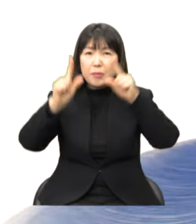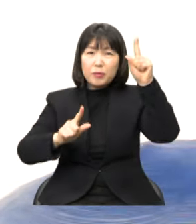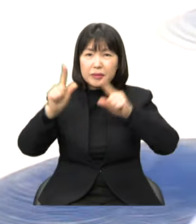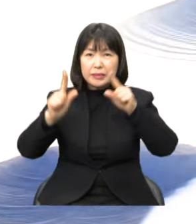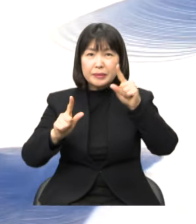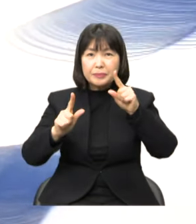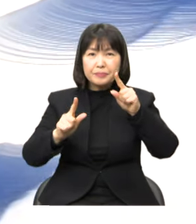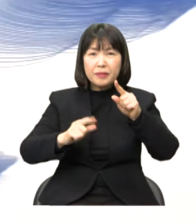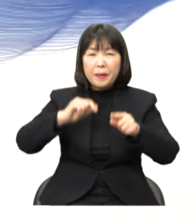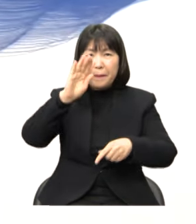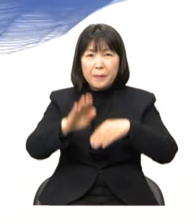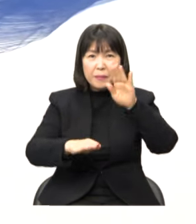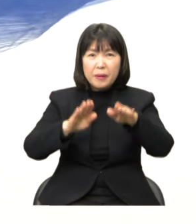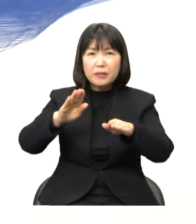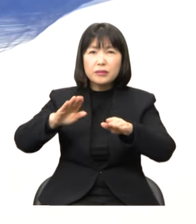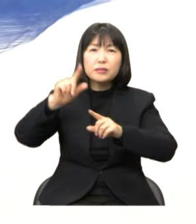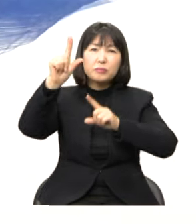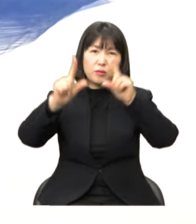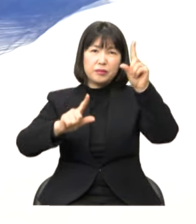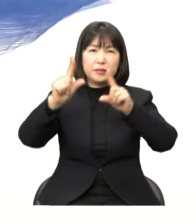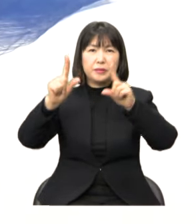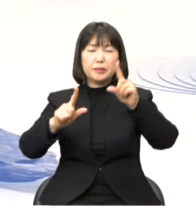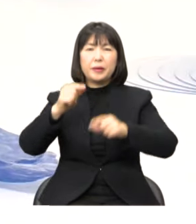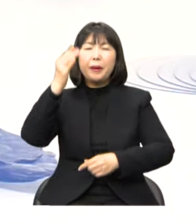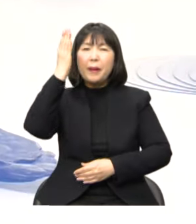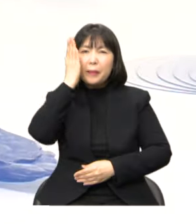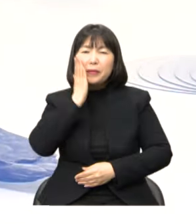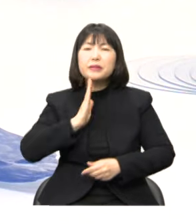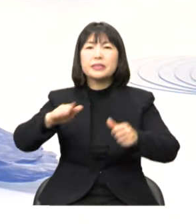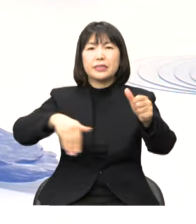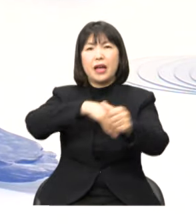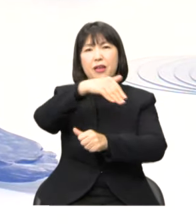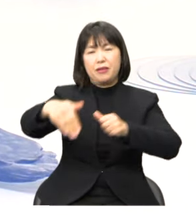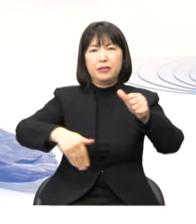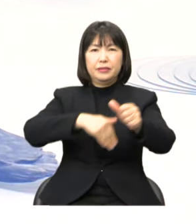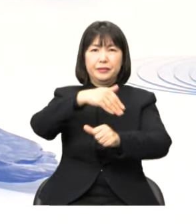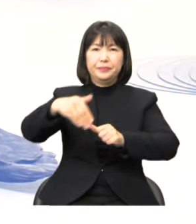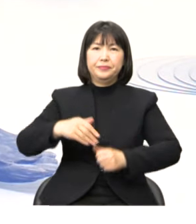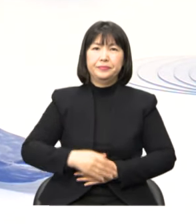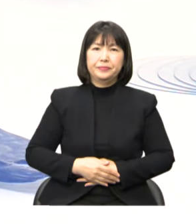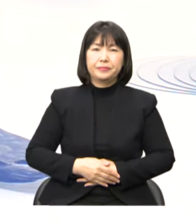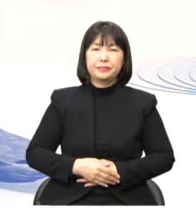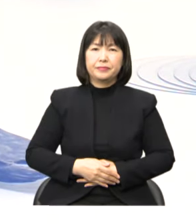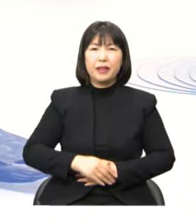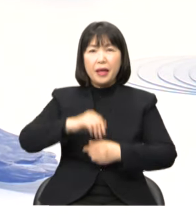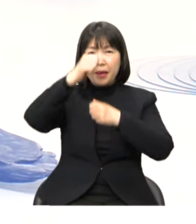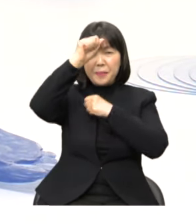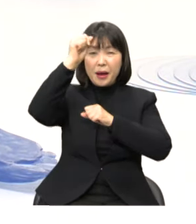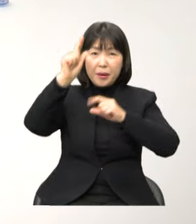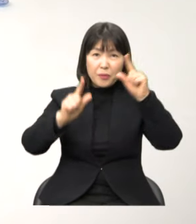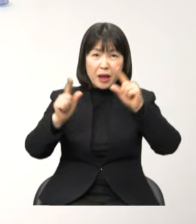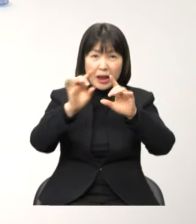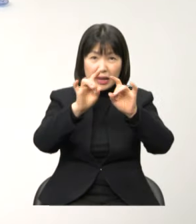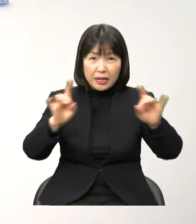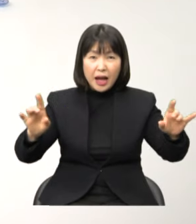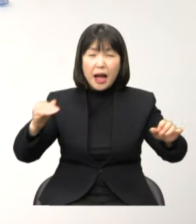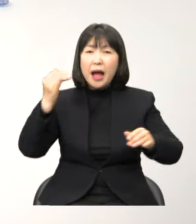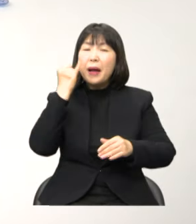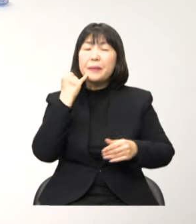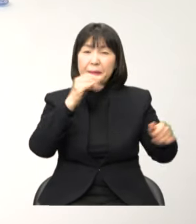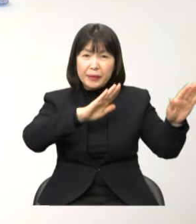푸른 자연의 풍경을 그려냅니다 하나하나의 발 모양은 마치 바다위에